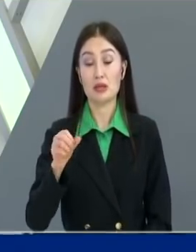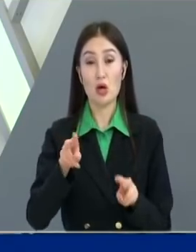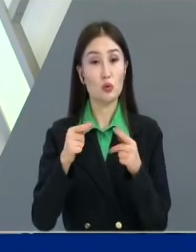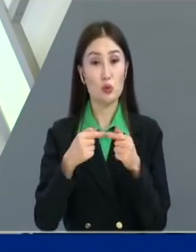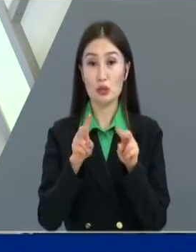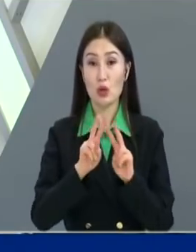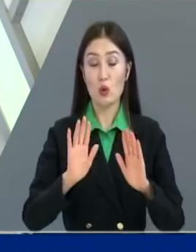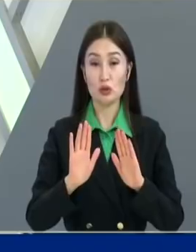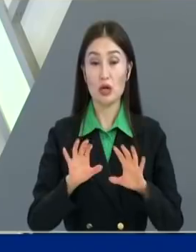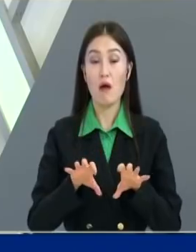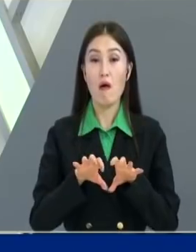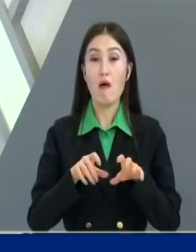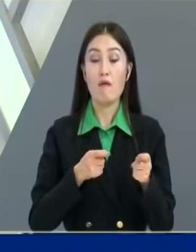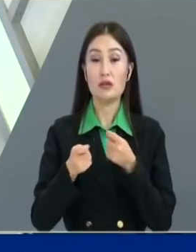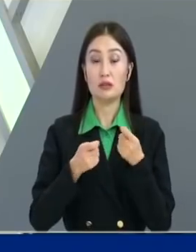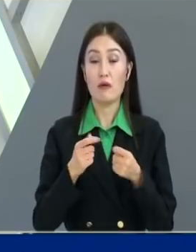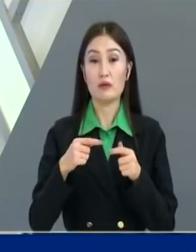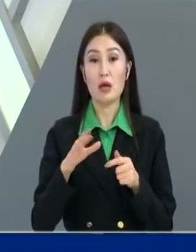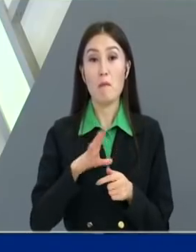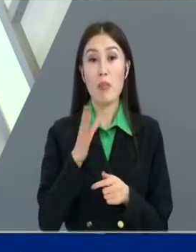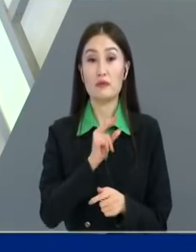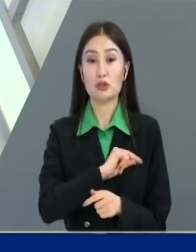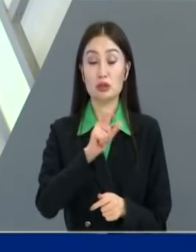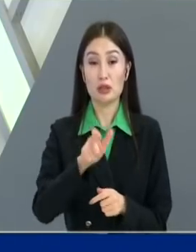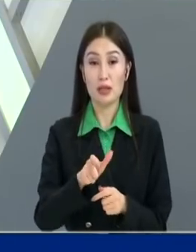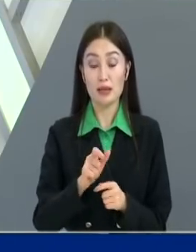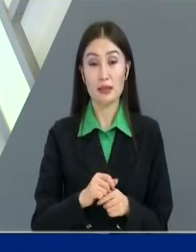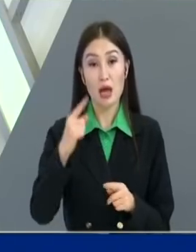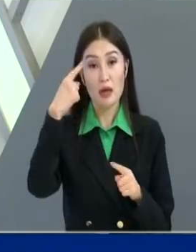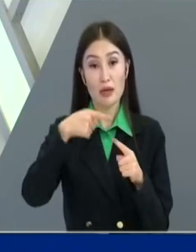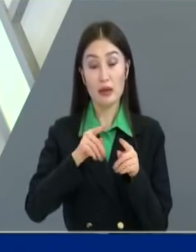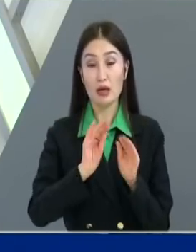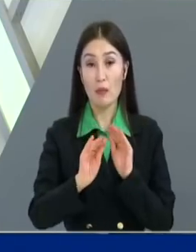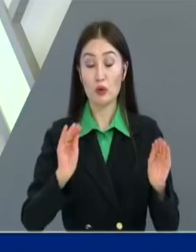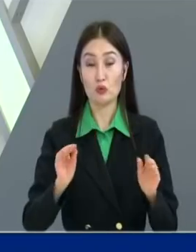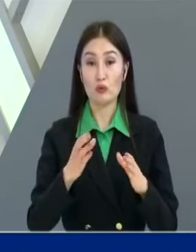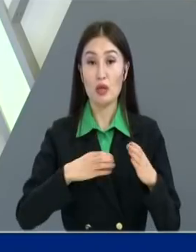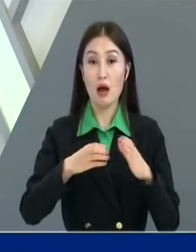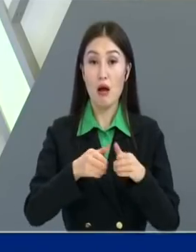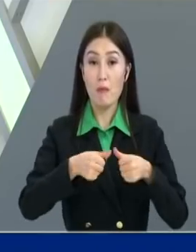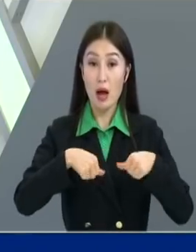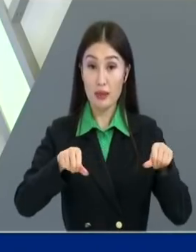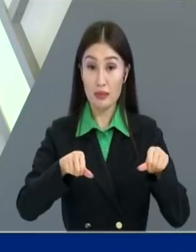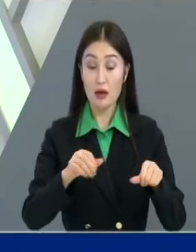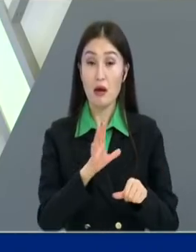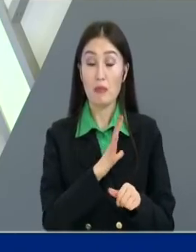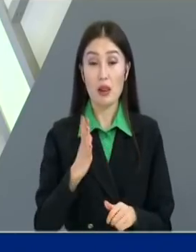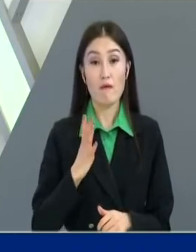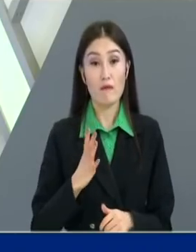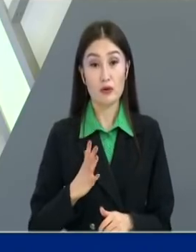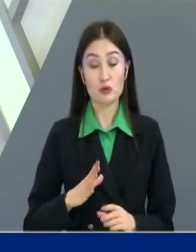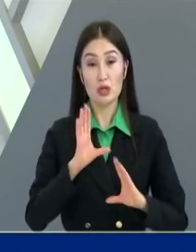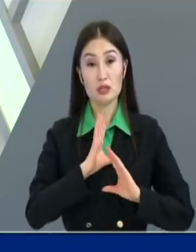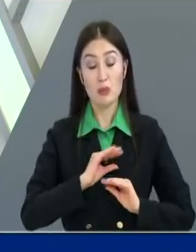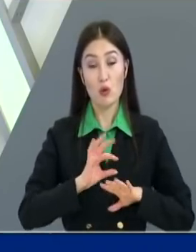же. Возглавить его пришел бывший сотрудник. Команда в целях сохранения техники, оборудования и безопасности сотрудников была вынуждена